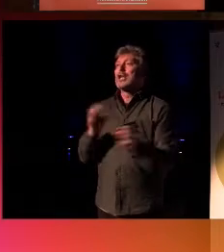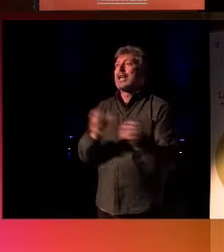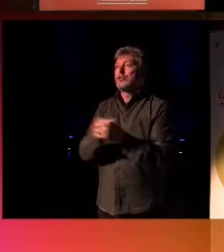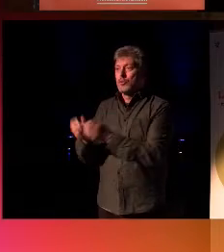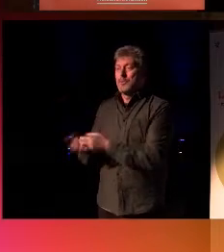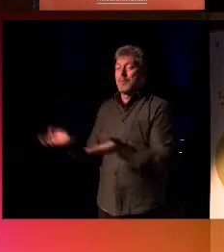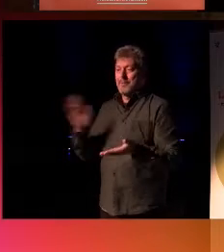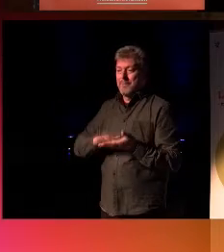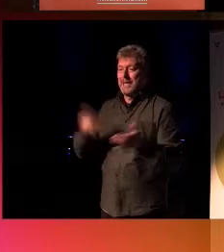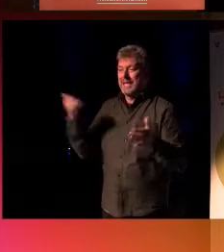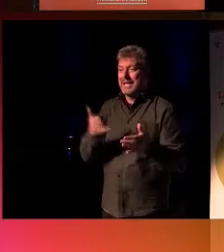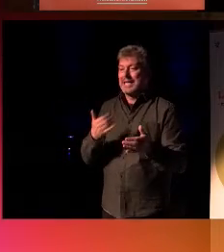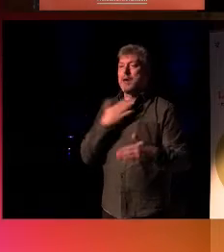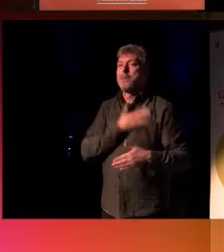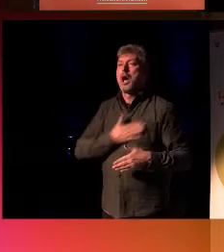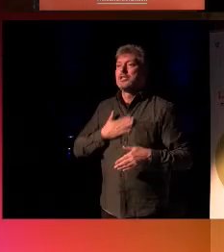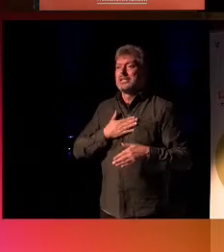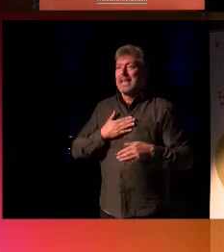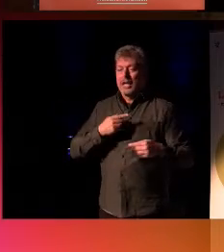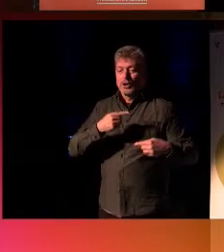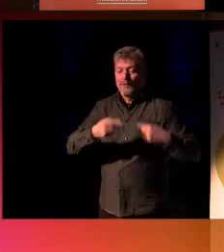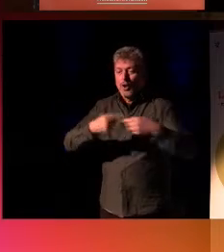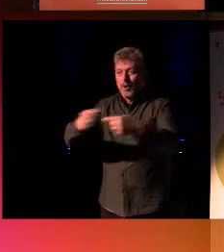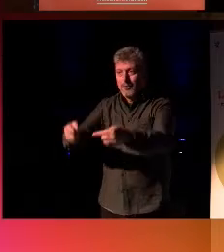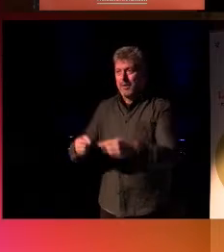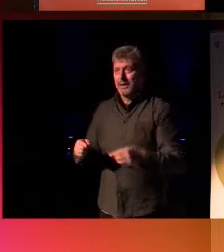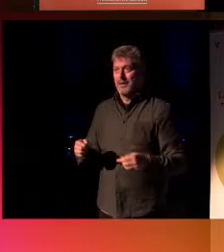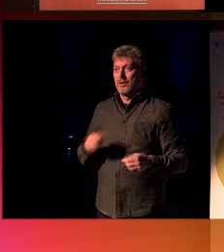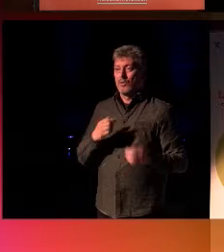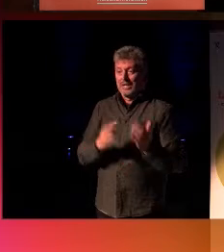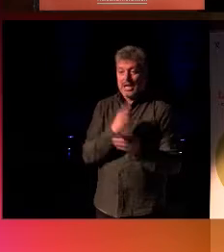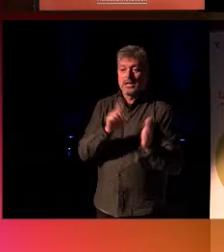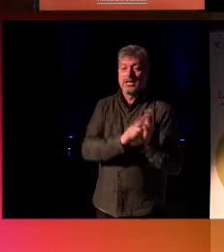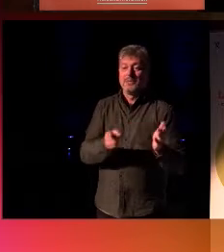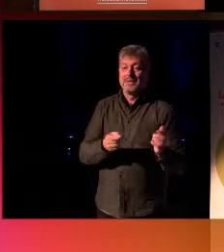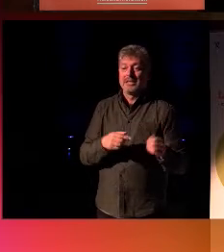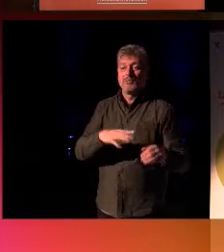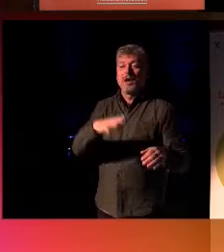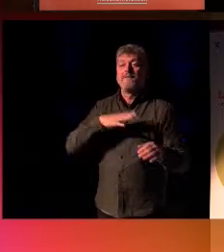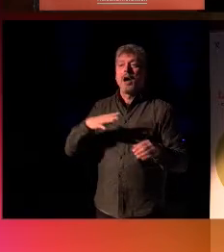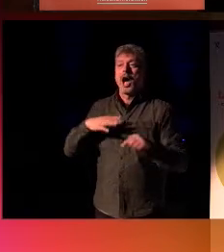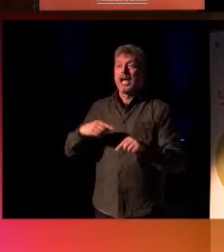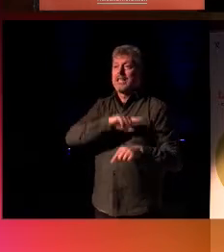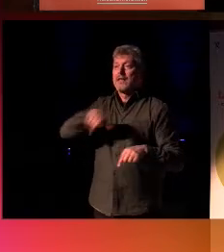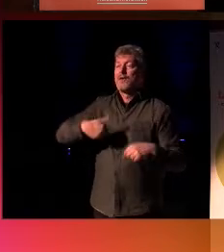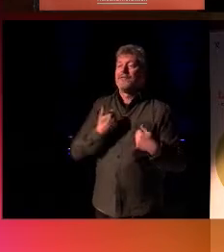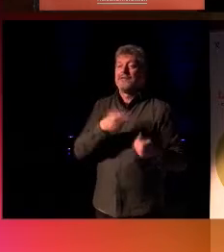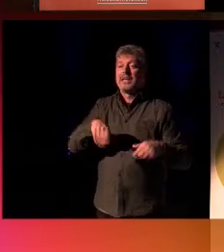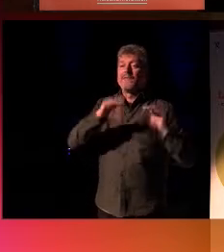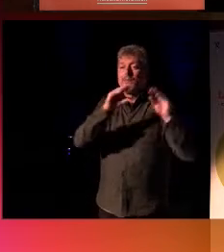pasientforløpene. Det skjer samtidig som vi forbedrer oss på fagene våre, men vi er kanskje 10